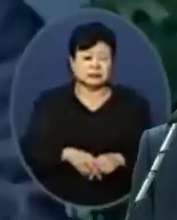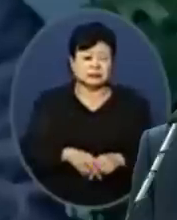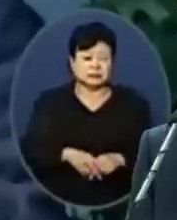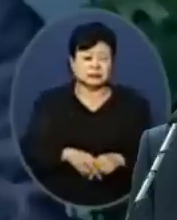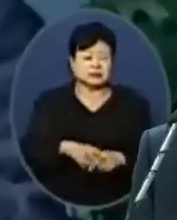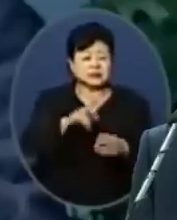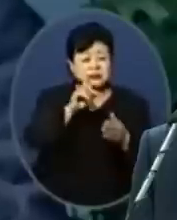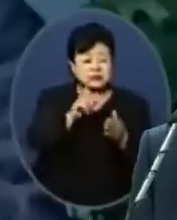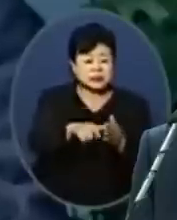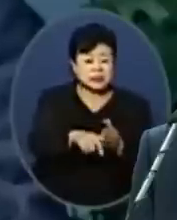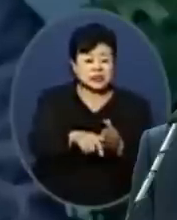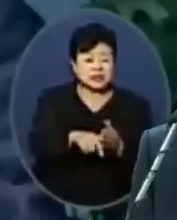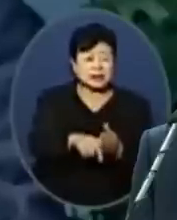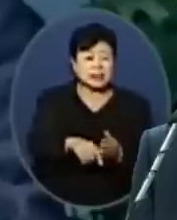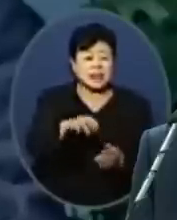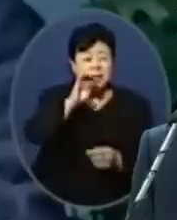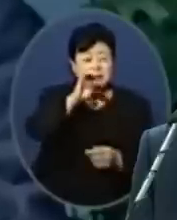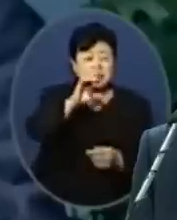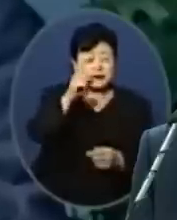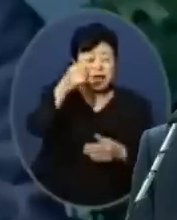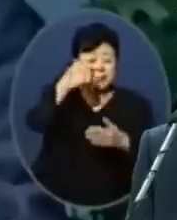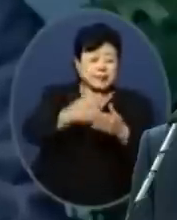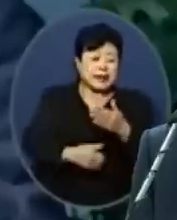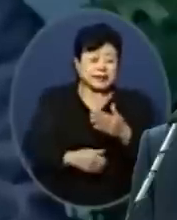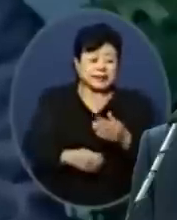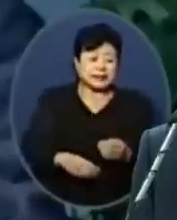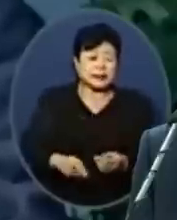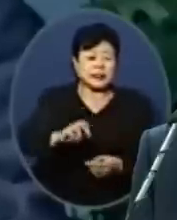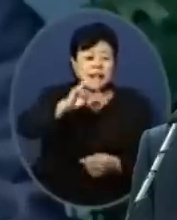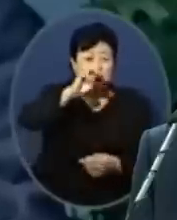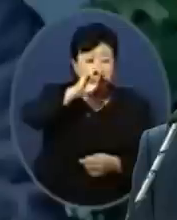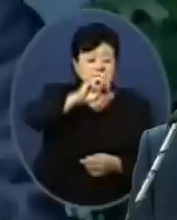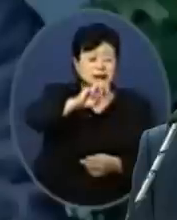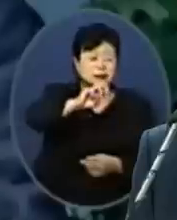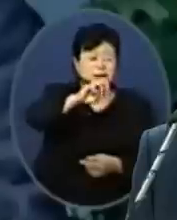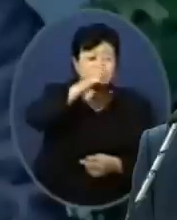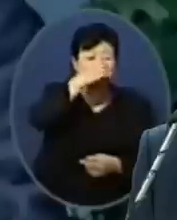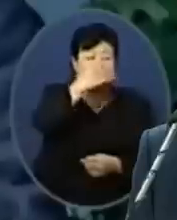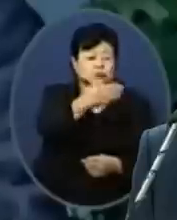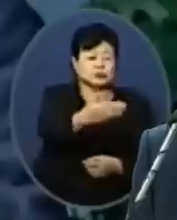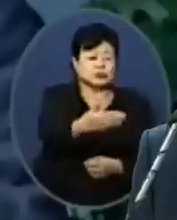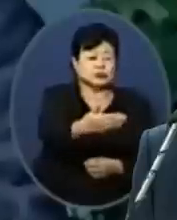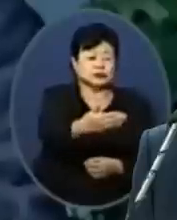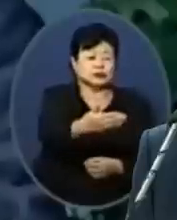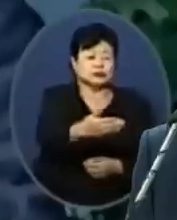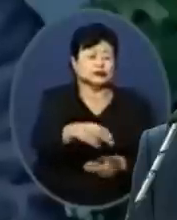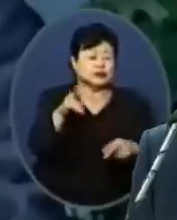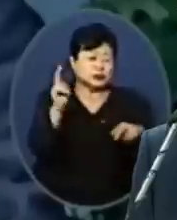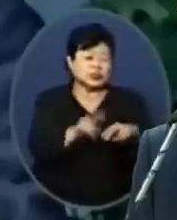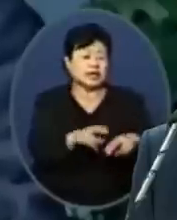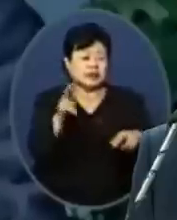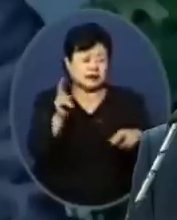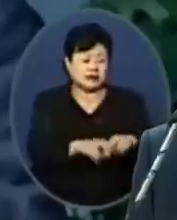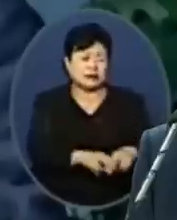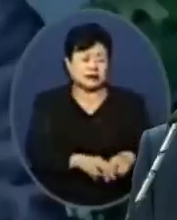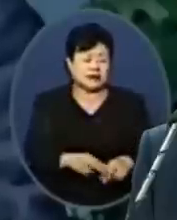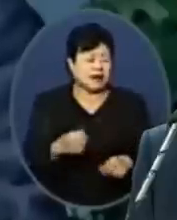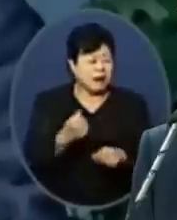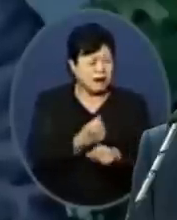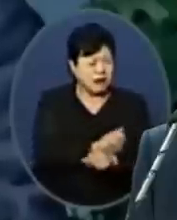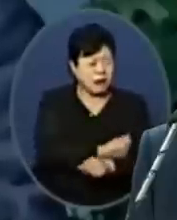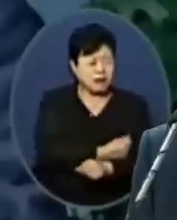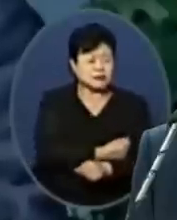그때는 40에 하나 감한죄 39차례를 때리는데